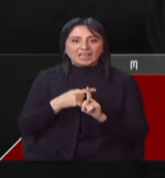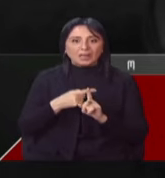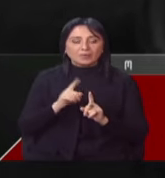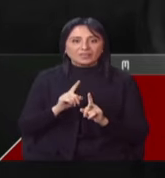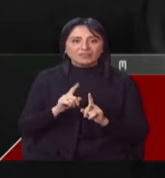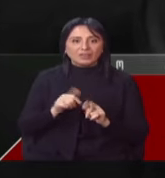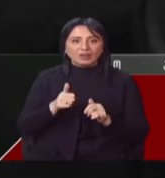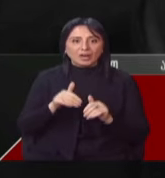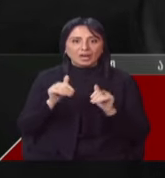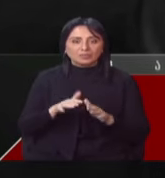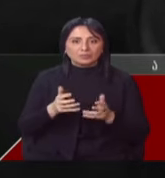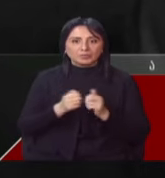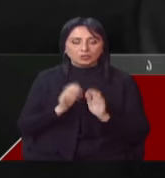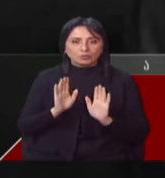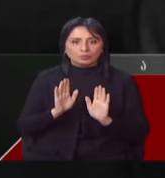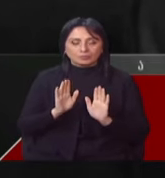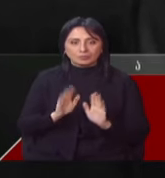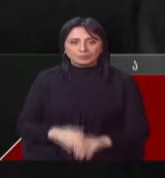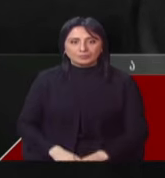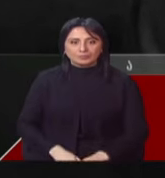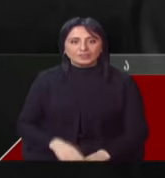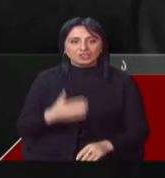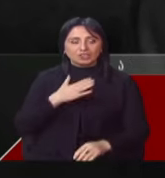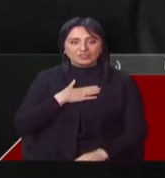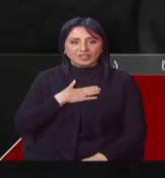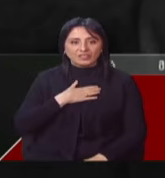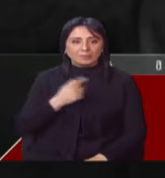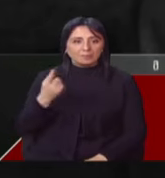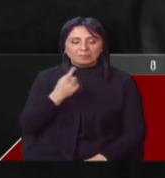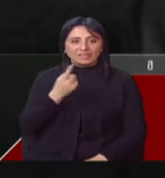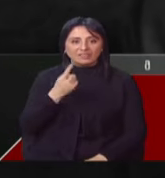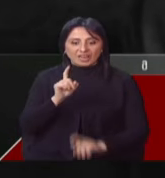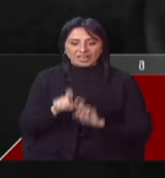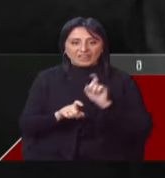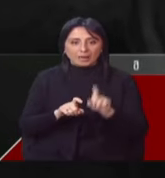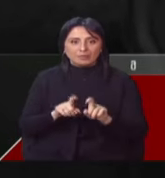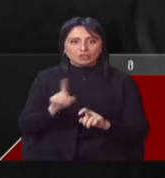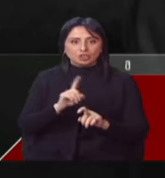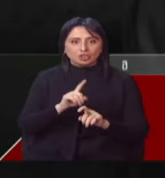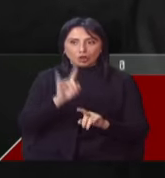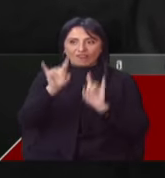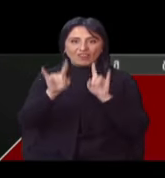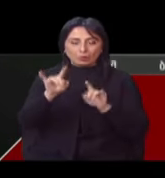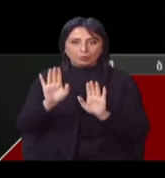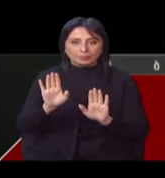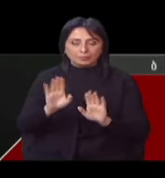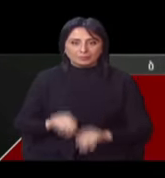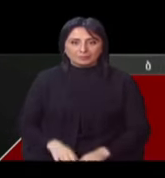დადებითი გადაწყვეტილება მივიღოთ. ესე იგი, ჩვენ პირველი ნაბიჯი არის, რომ ვატყუებთ მაგათ.